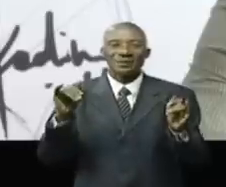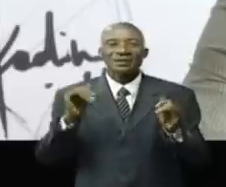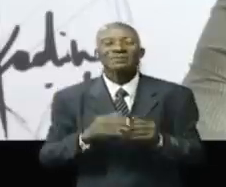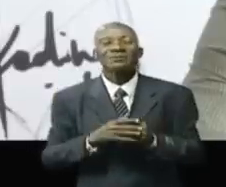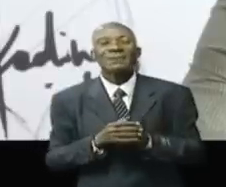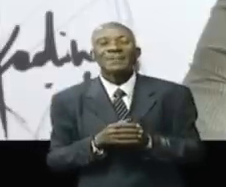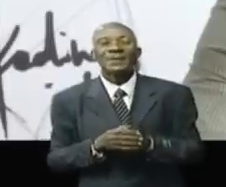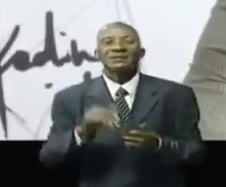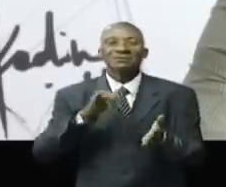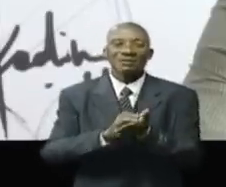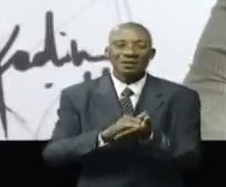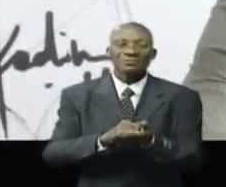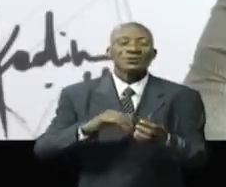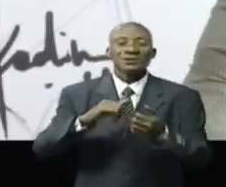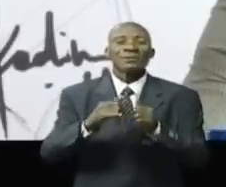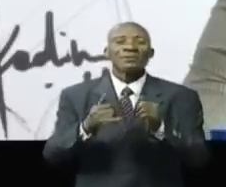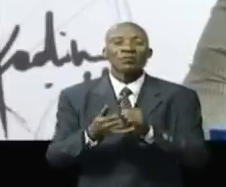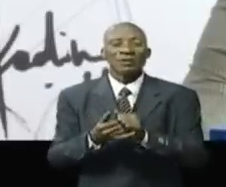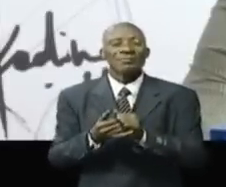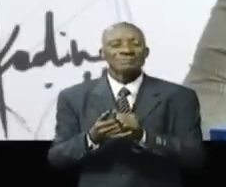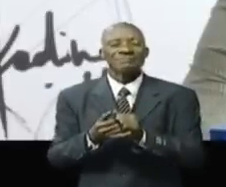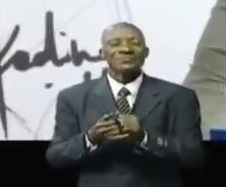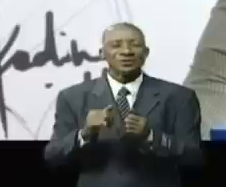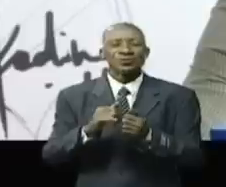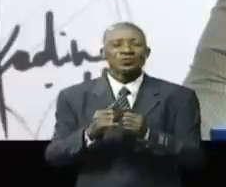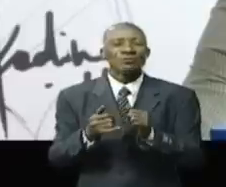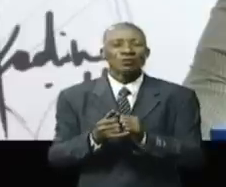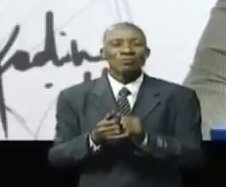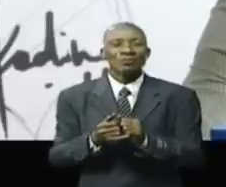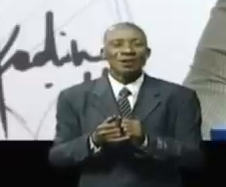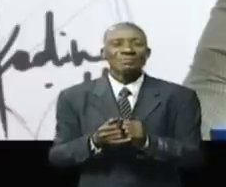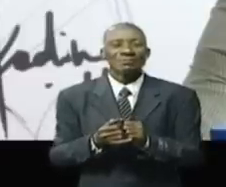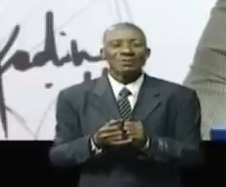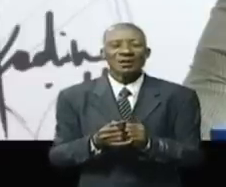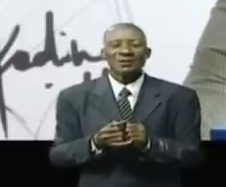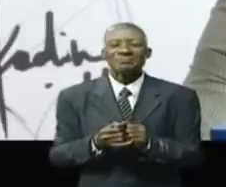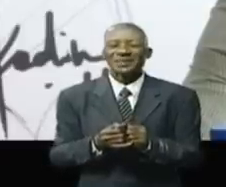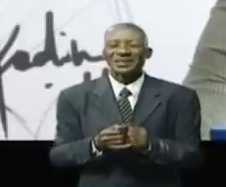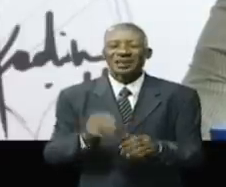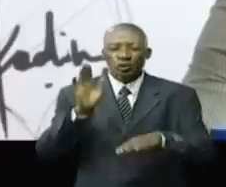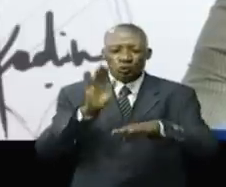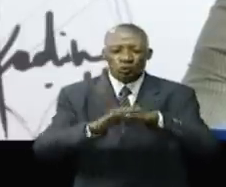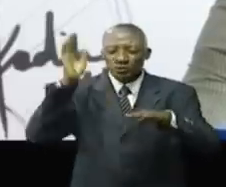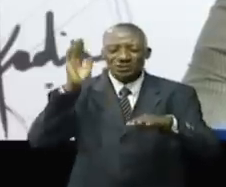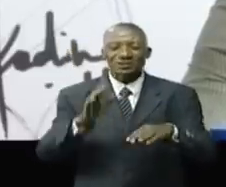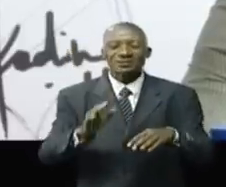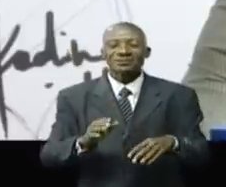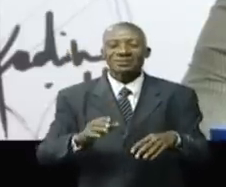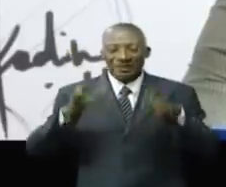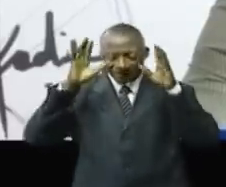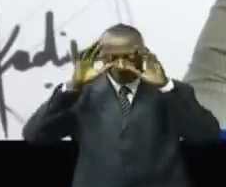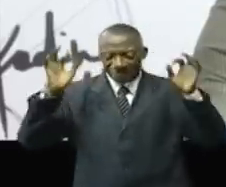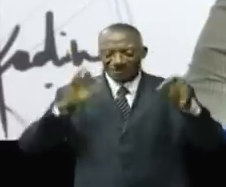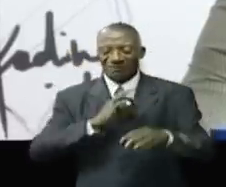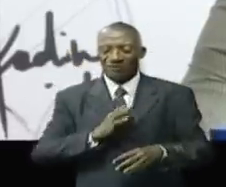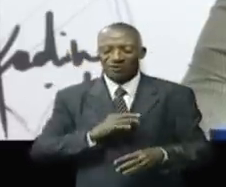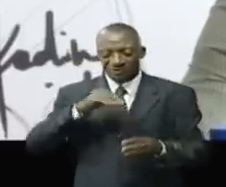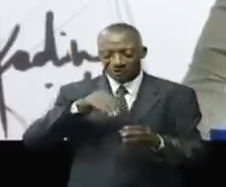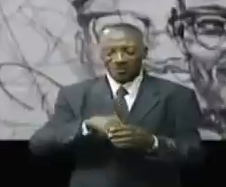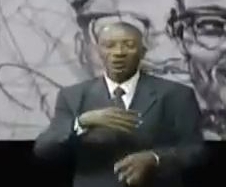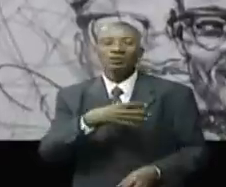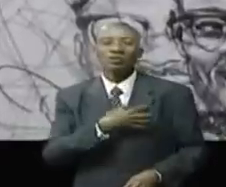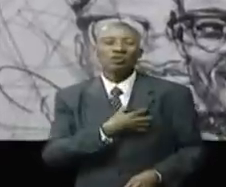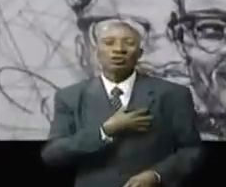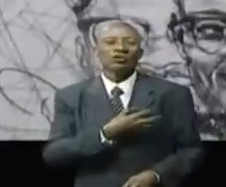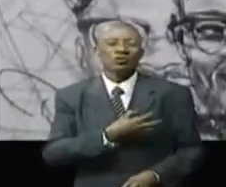qui tient énormément à le président de la République à cœur. Et donc c'est pour